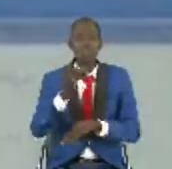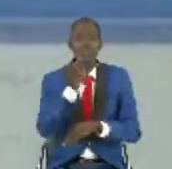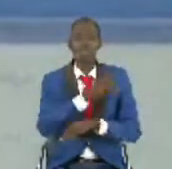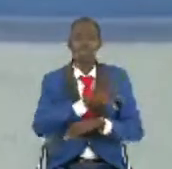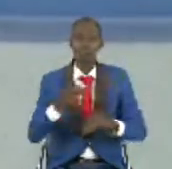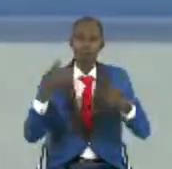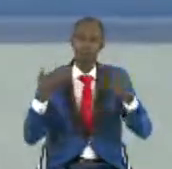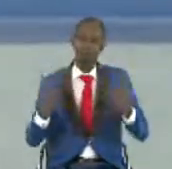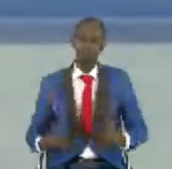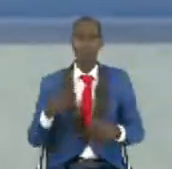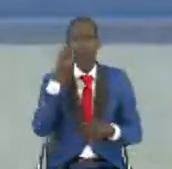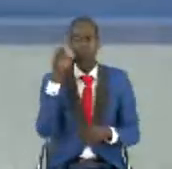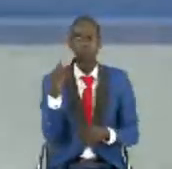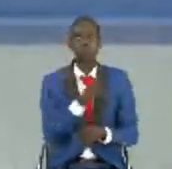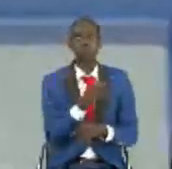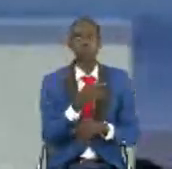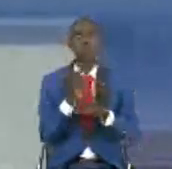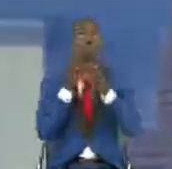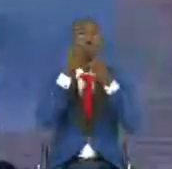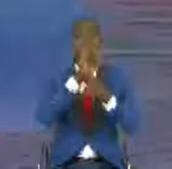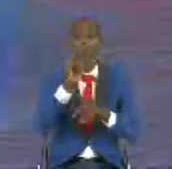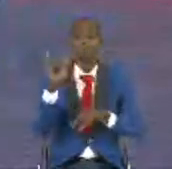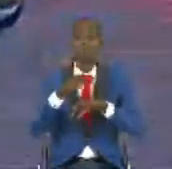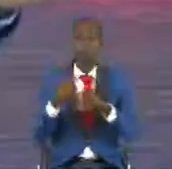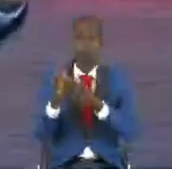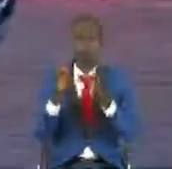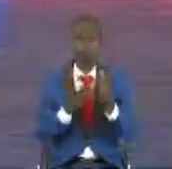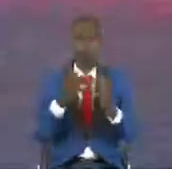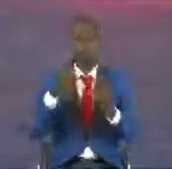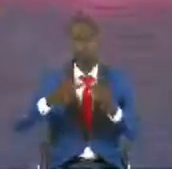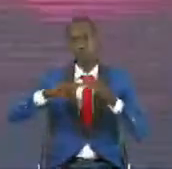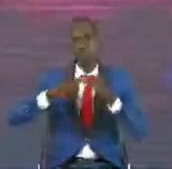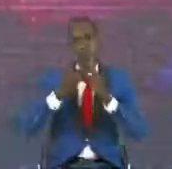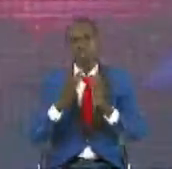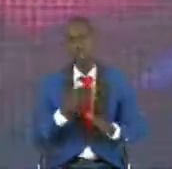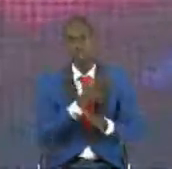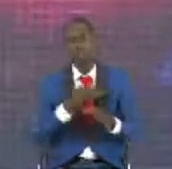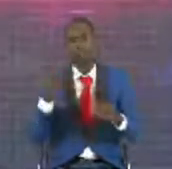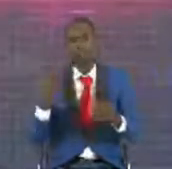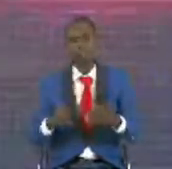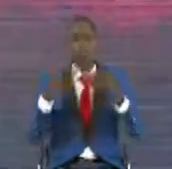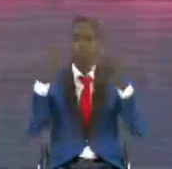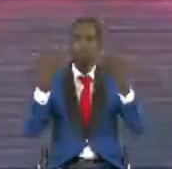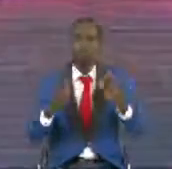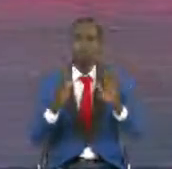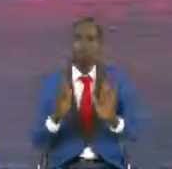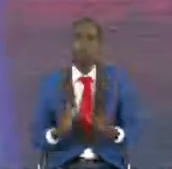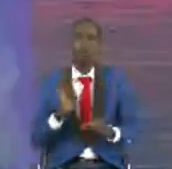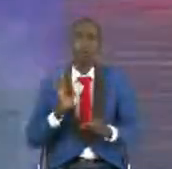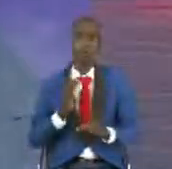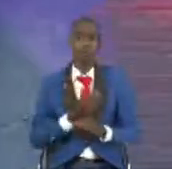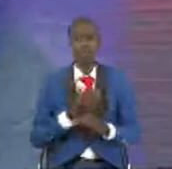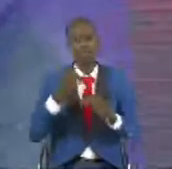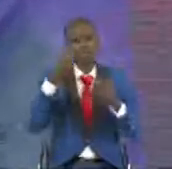déception. Ayant les regards sur Jésus, le chef et le consommateur de notre foi, la foi